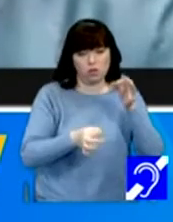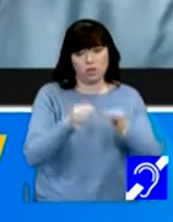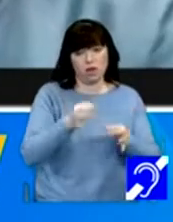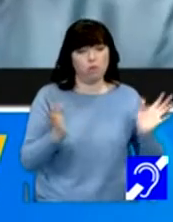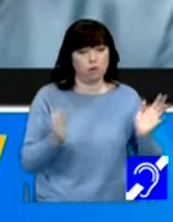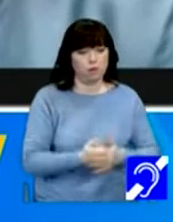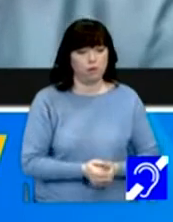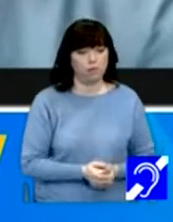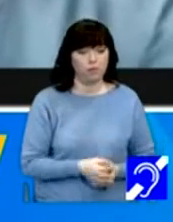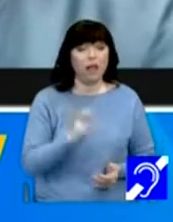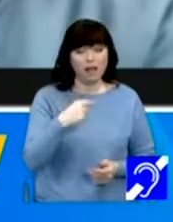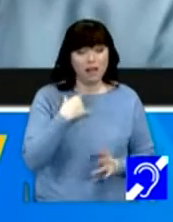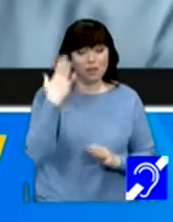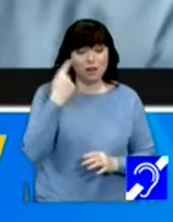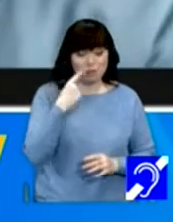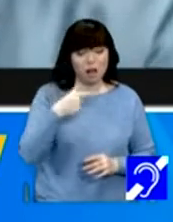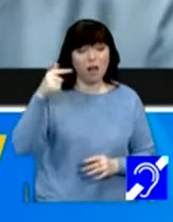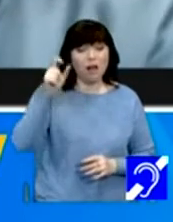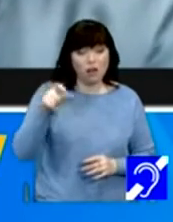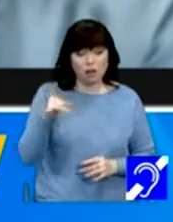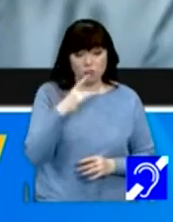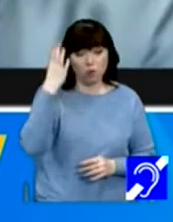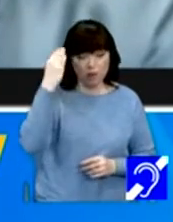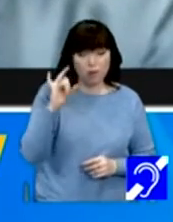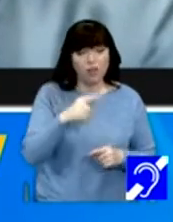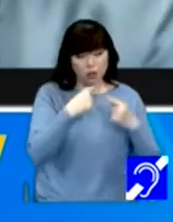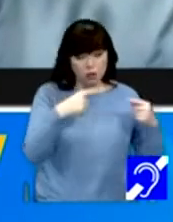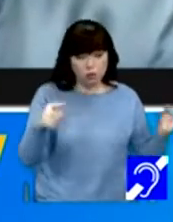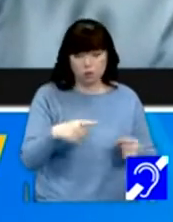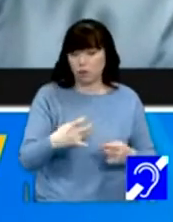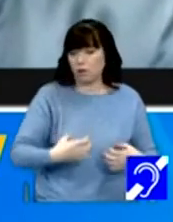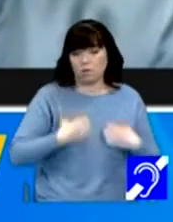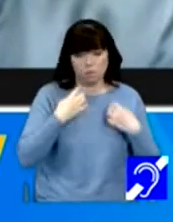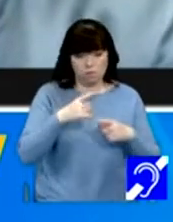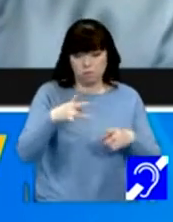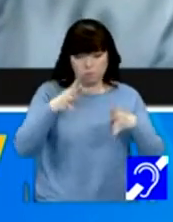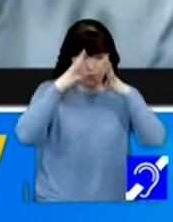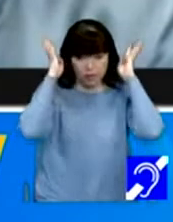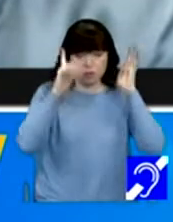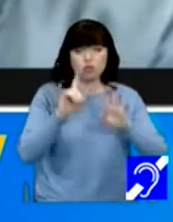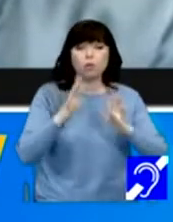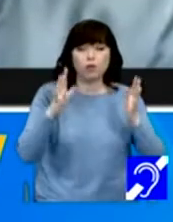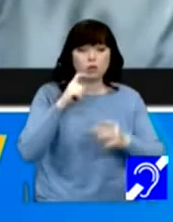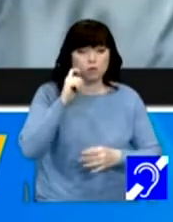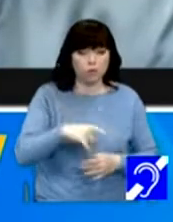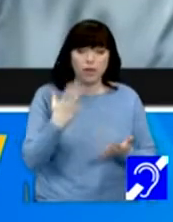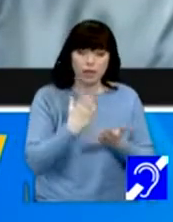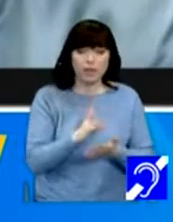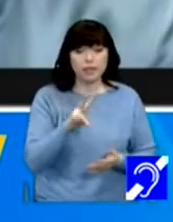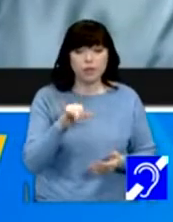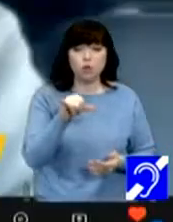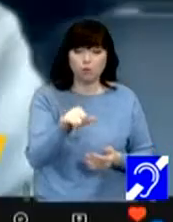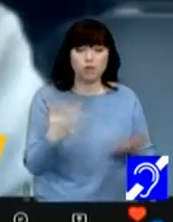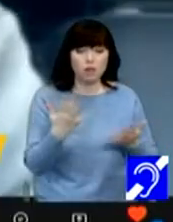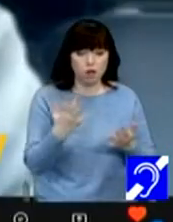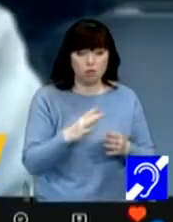так как мы и раньше сказали, граждане Республики Молдова, как и все остальные, потрясены происходящим в Украине. Есть ли у вас какое-то послание для